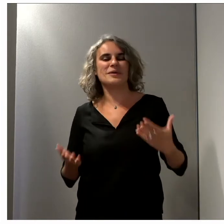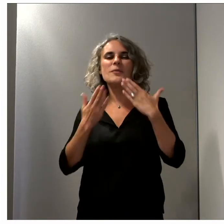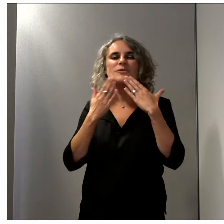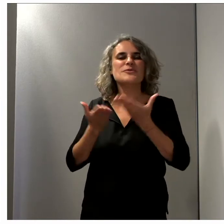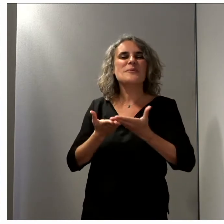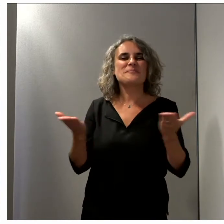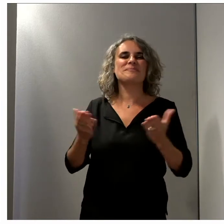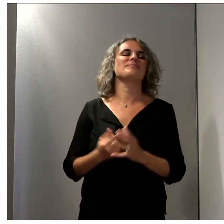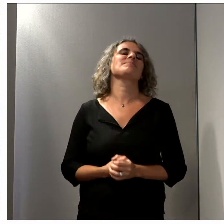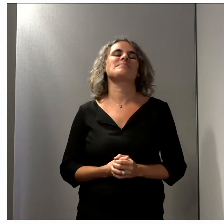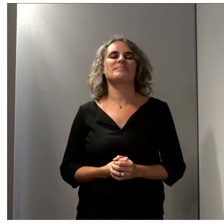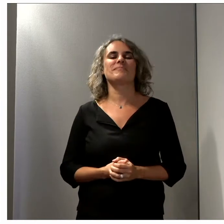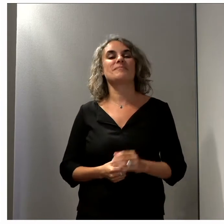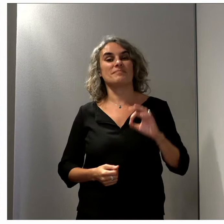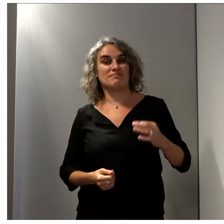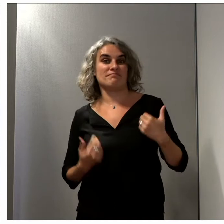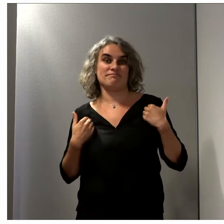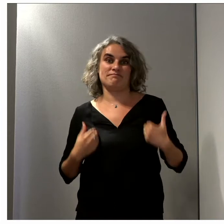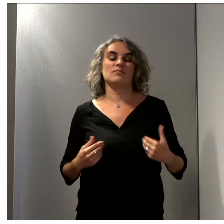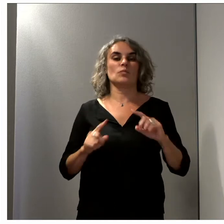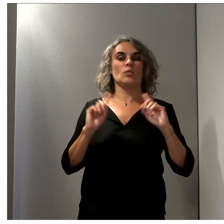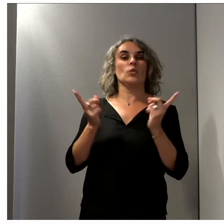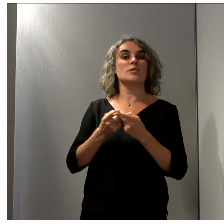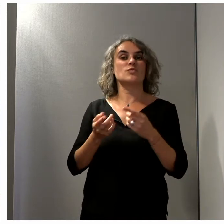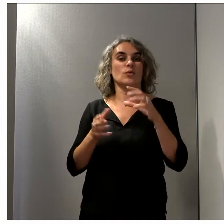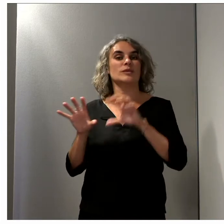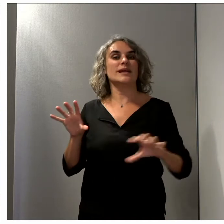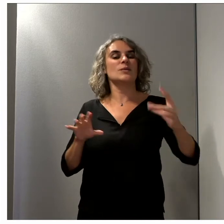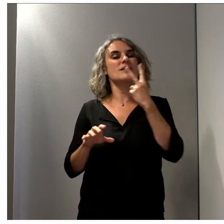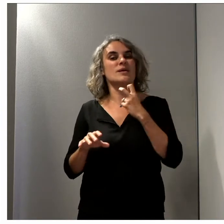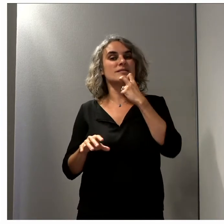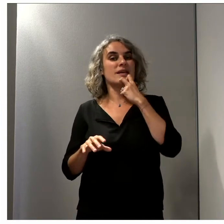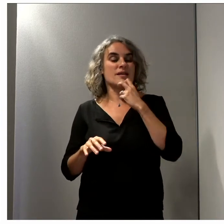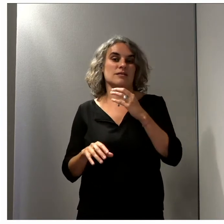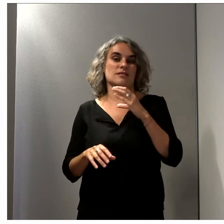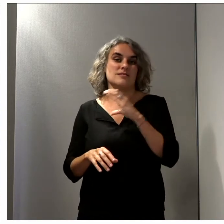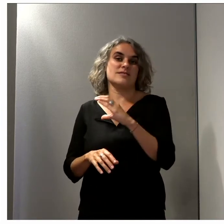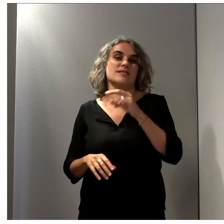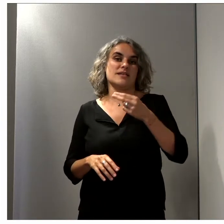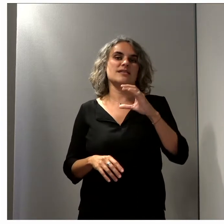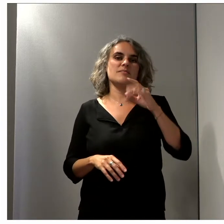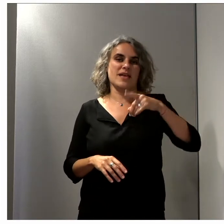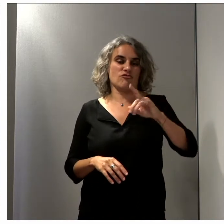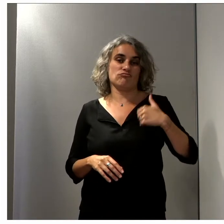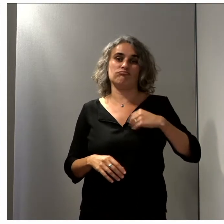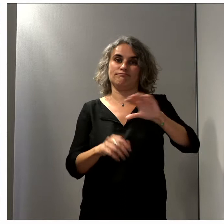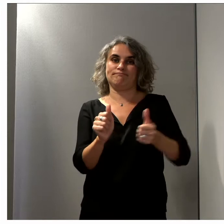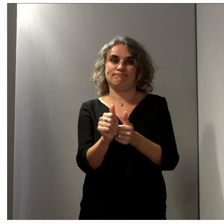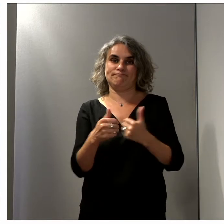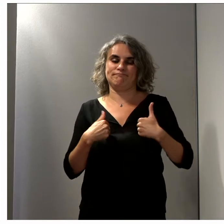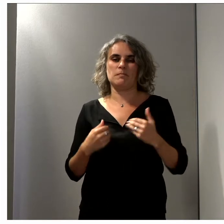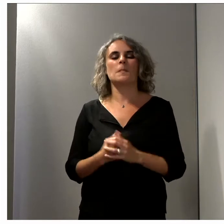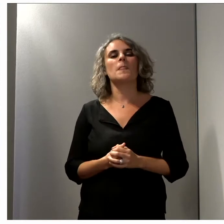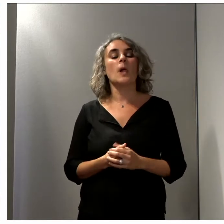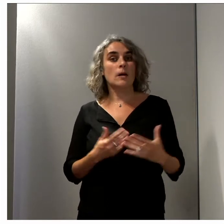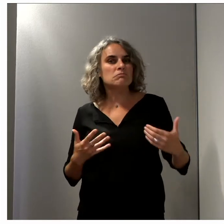tous. Donc effectivement, moi je suis assesseure à la commission territoire et citoyenneté du CNCPH et je voulais vous